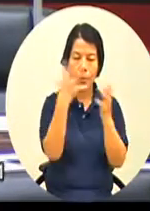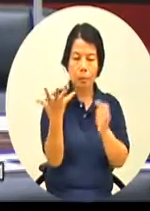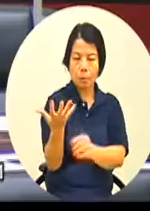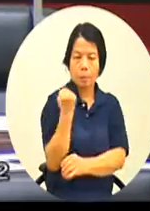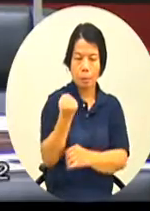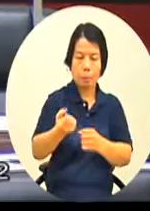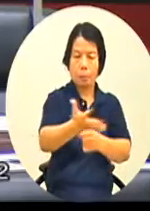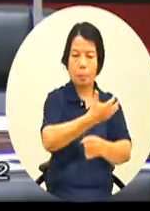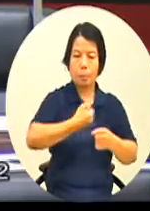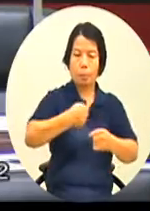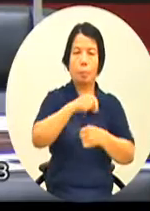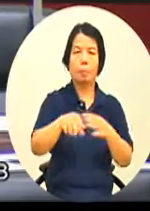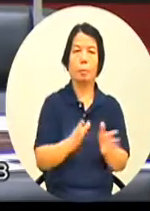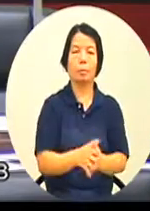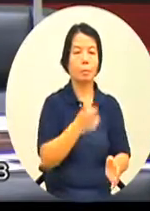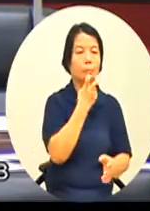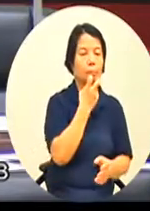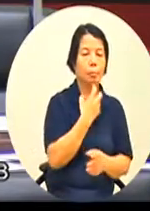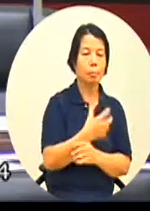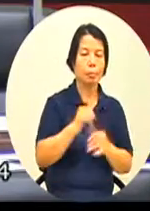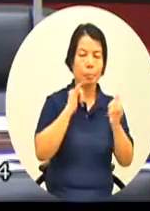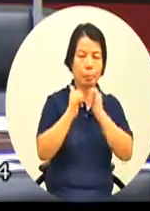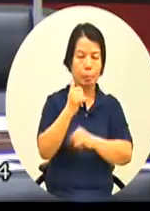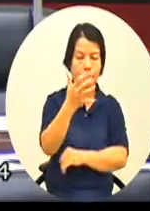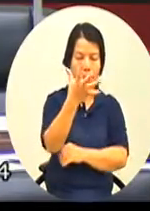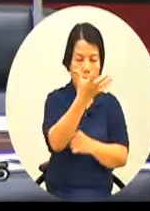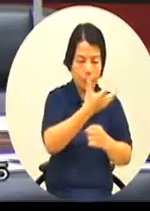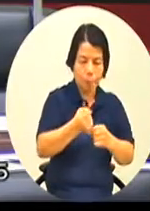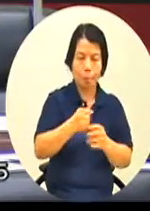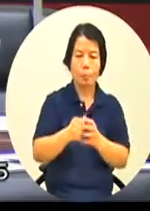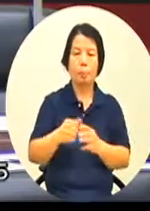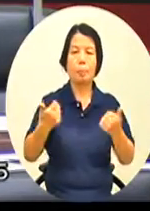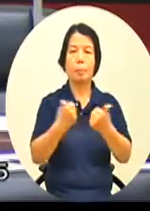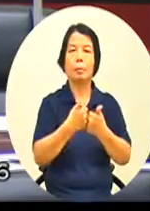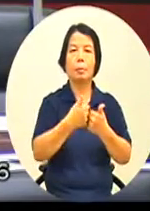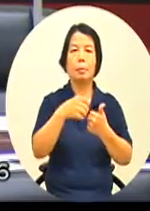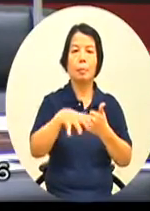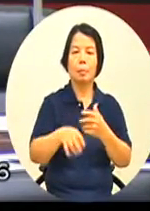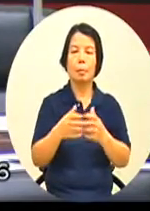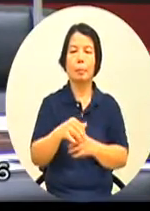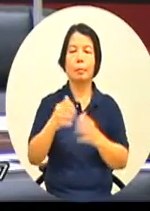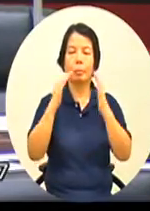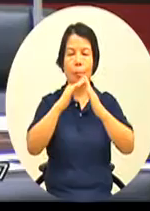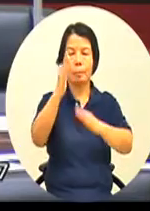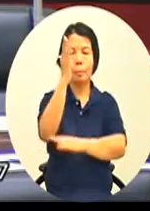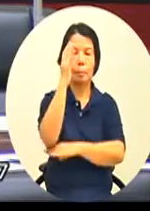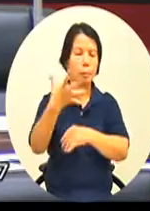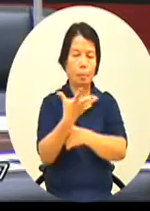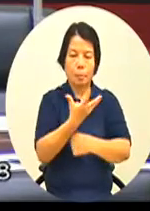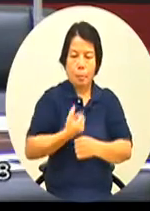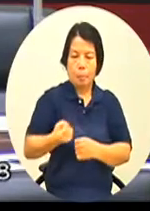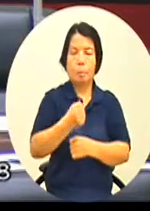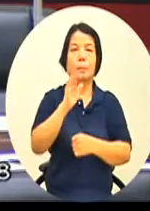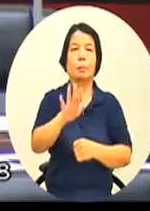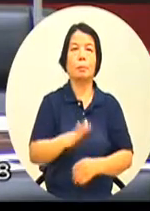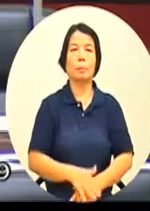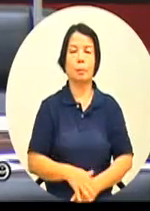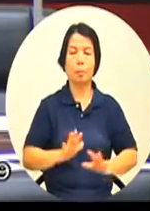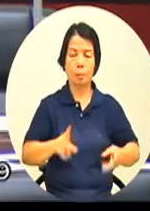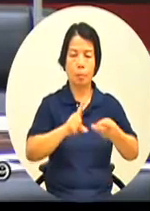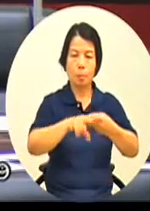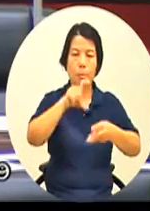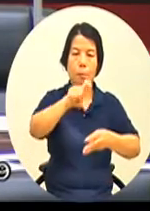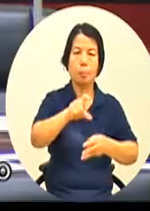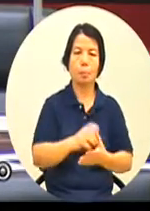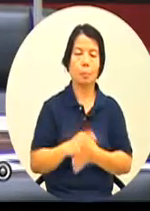央是民进党政府，地方也是民进党政府，包括议会也是民进党占多数。所以我今天的主题就延